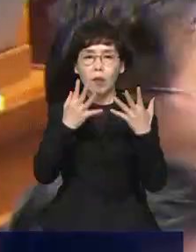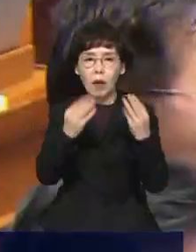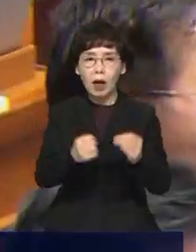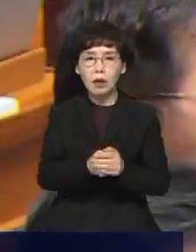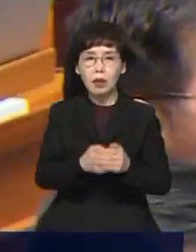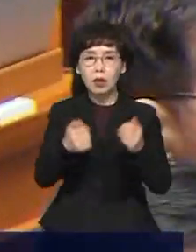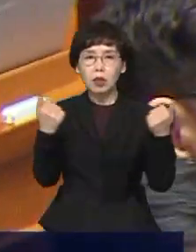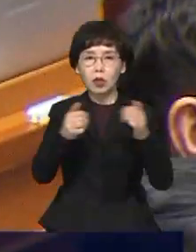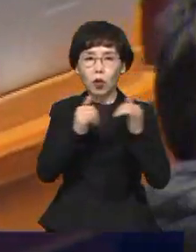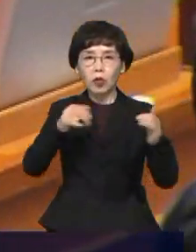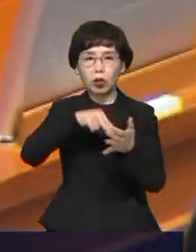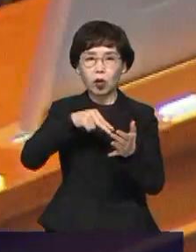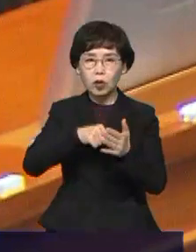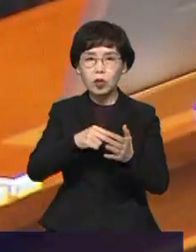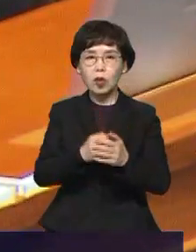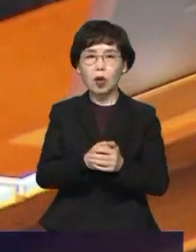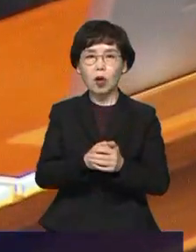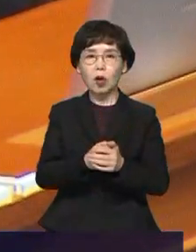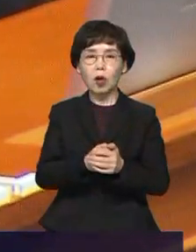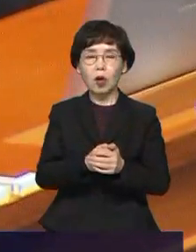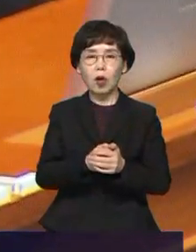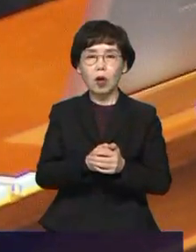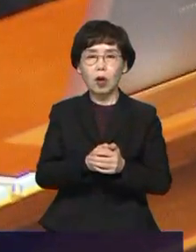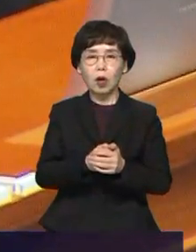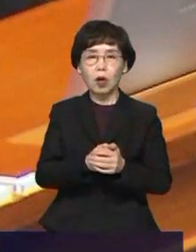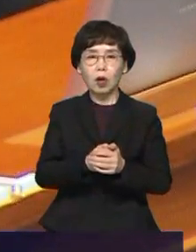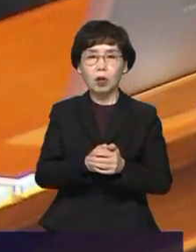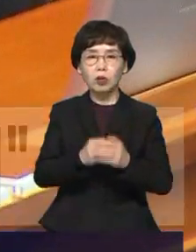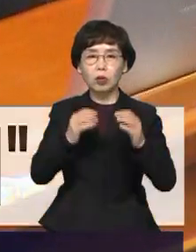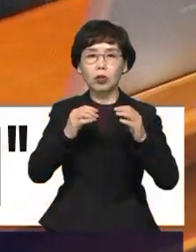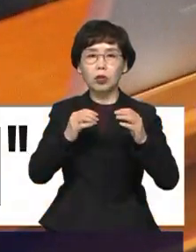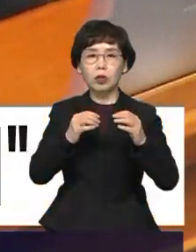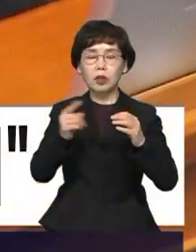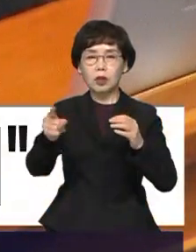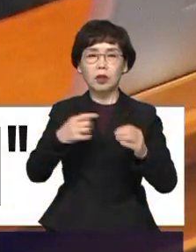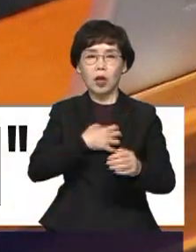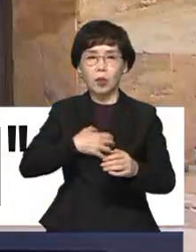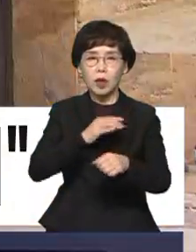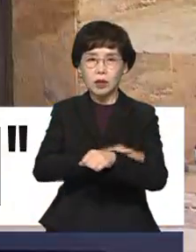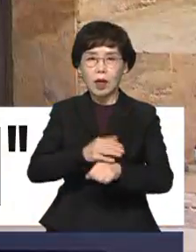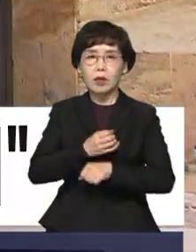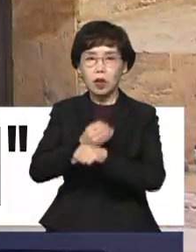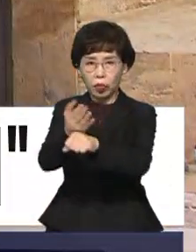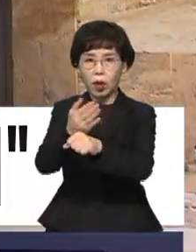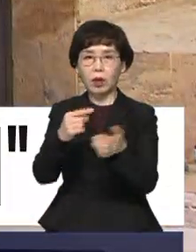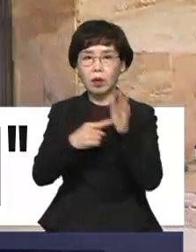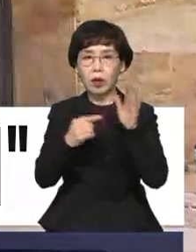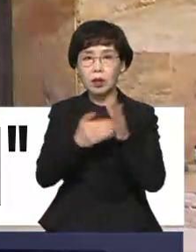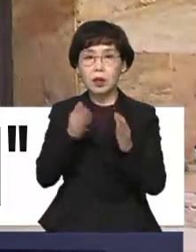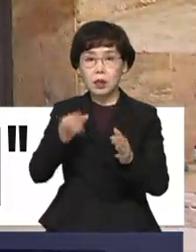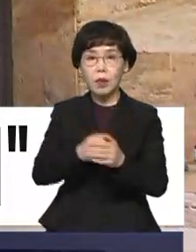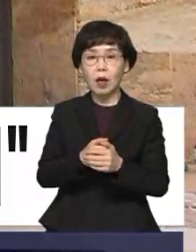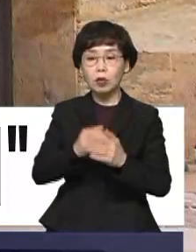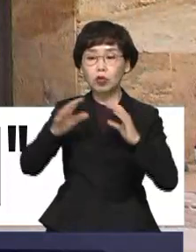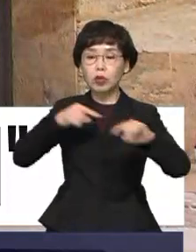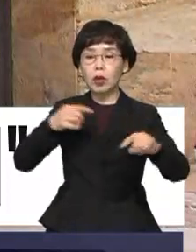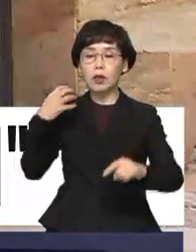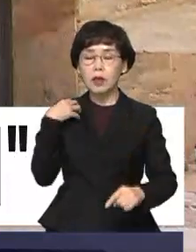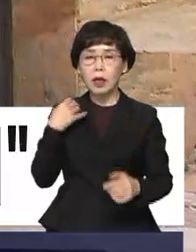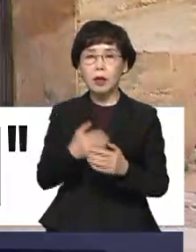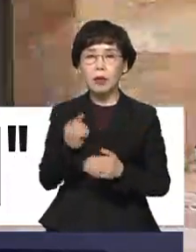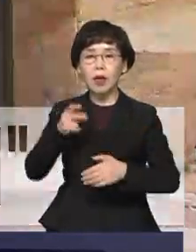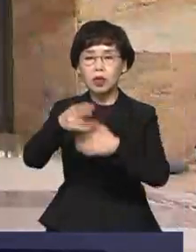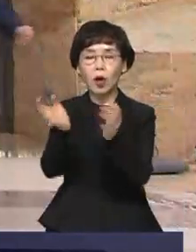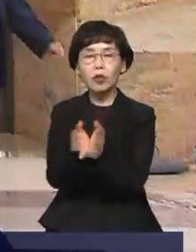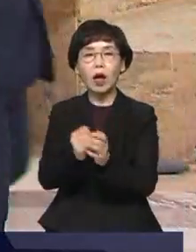대한 염려와 걱정을 잘 전달했다고 평했습니다. 다만 국정을 책임지는 여당 원내대표로서 무대책으로 일관한